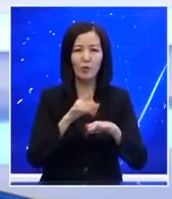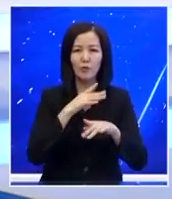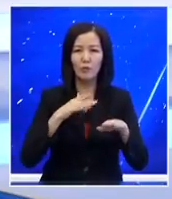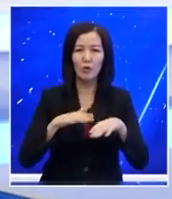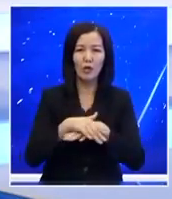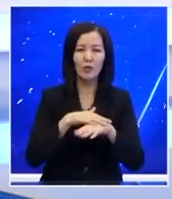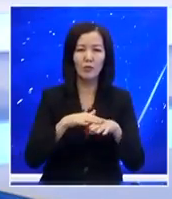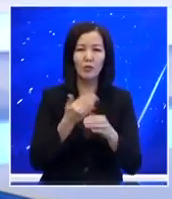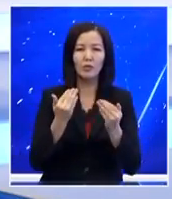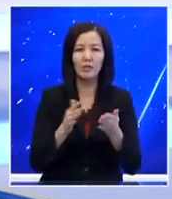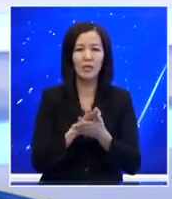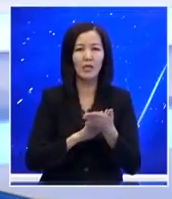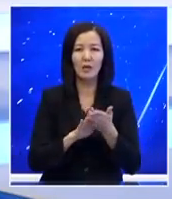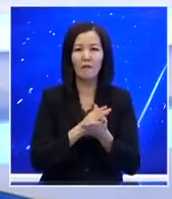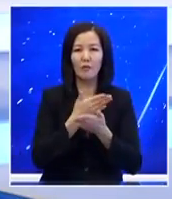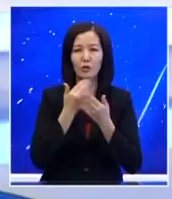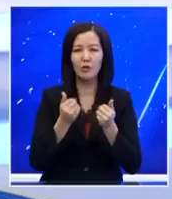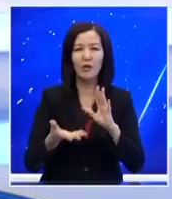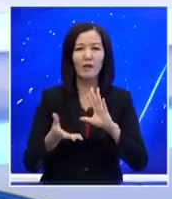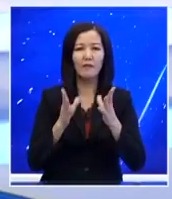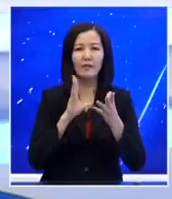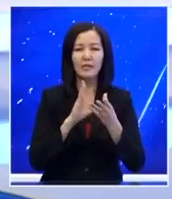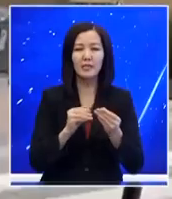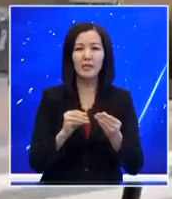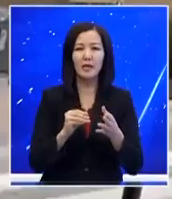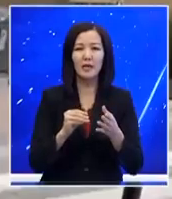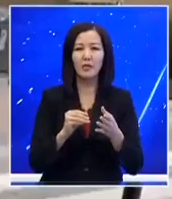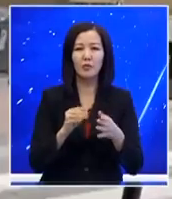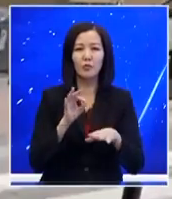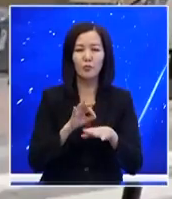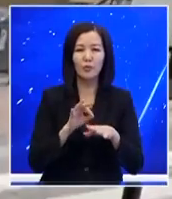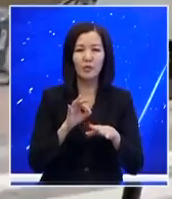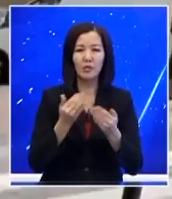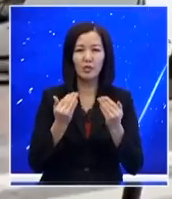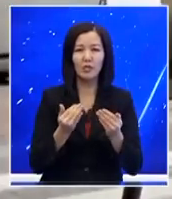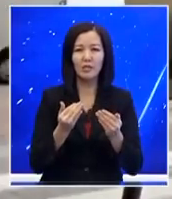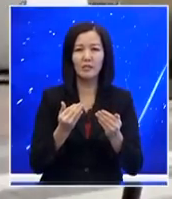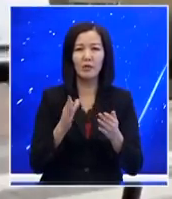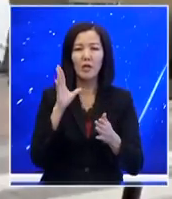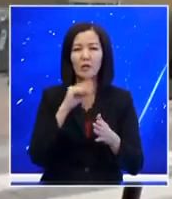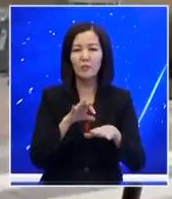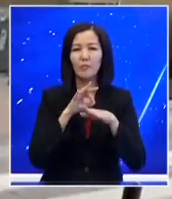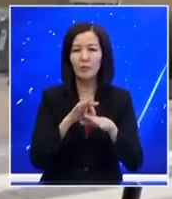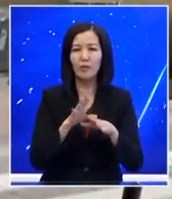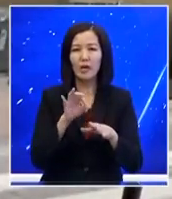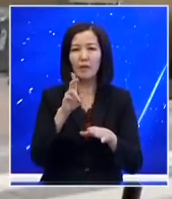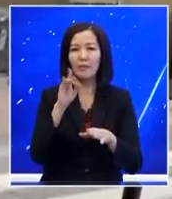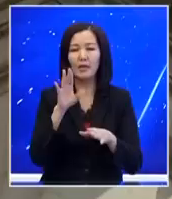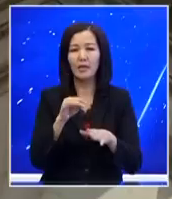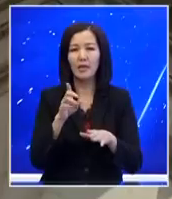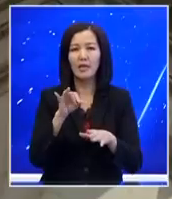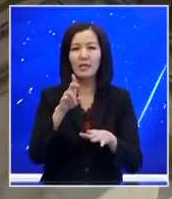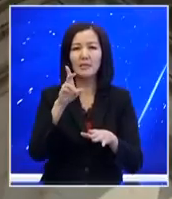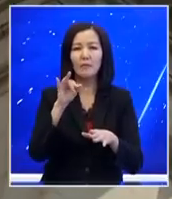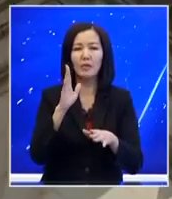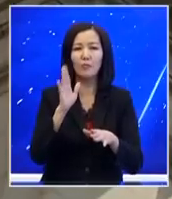света, безлюдна. Все жаждущие прикоснуться к чудодейственной, как они считают, статуе Христа, не смогут провести священный обряд.